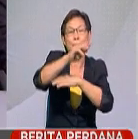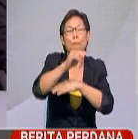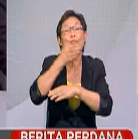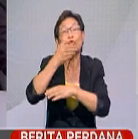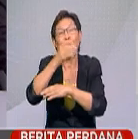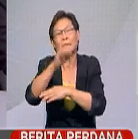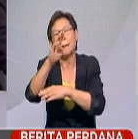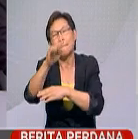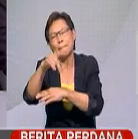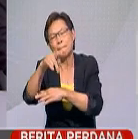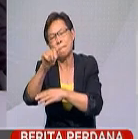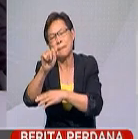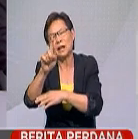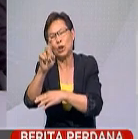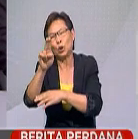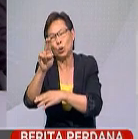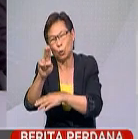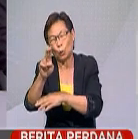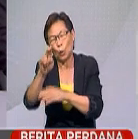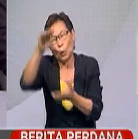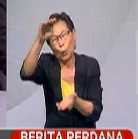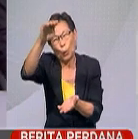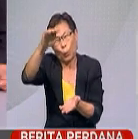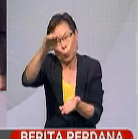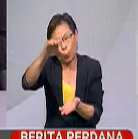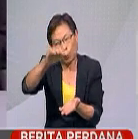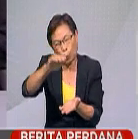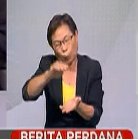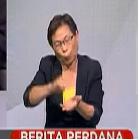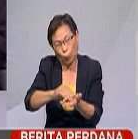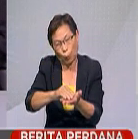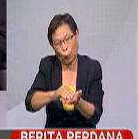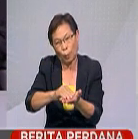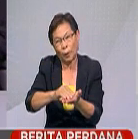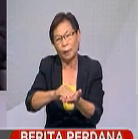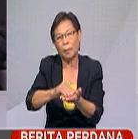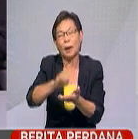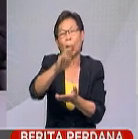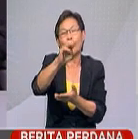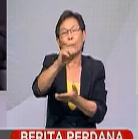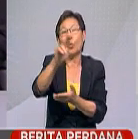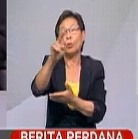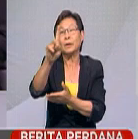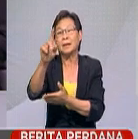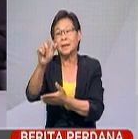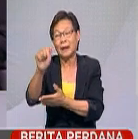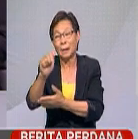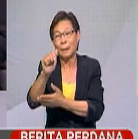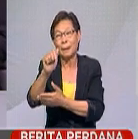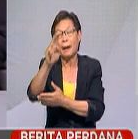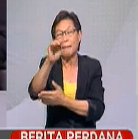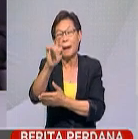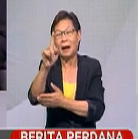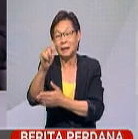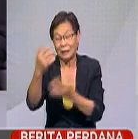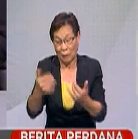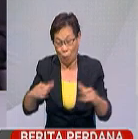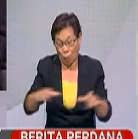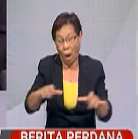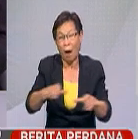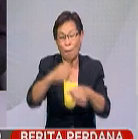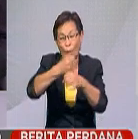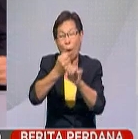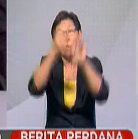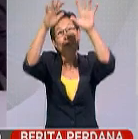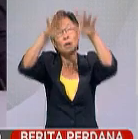berkurangan. Ya, namun operasi pembenihan awan di kawasan Lembaga Kemajuan Pertanian Muda MADA yang dilakukan hari ini sejak